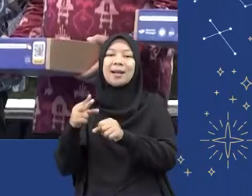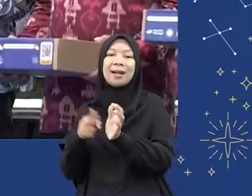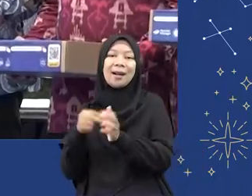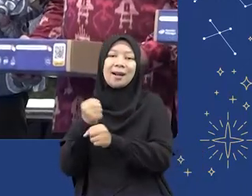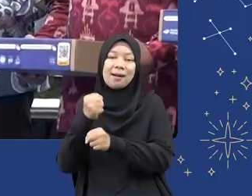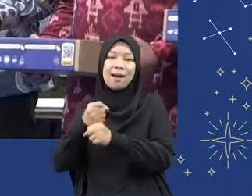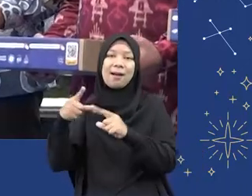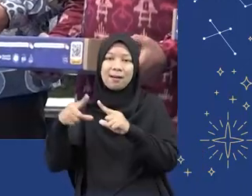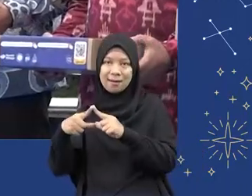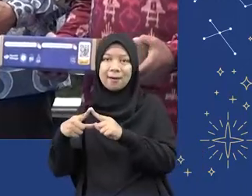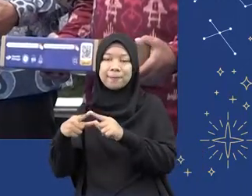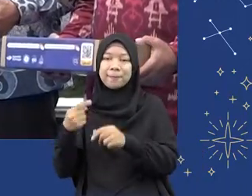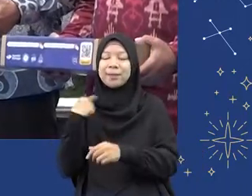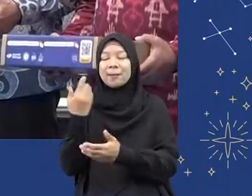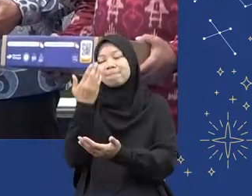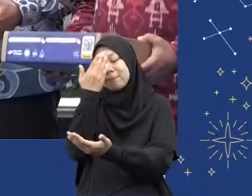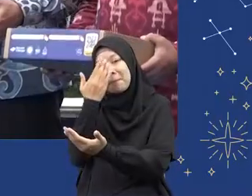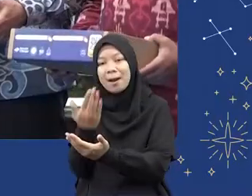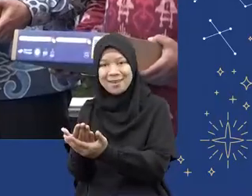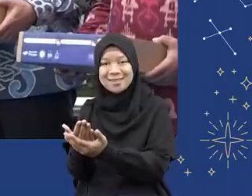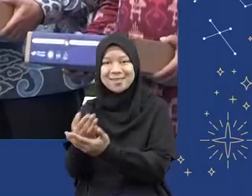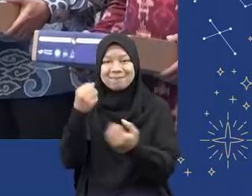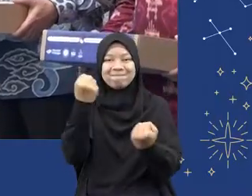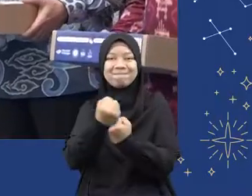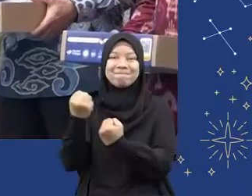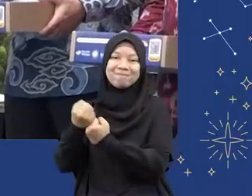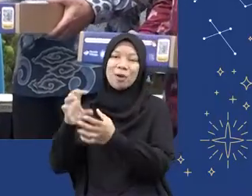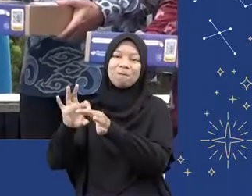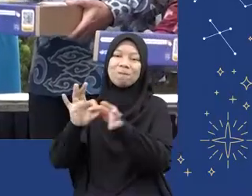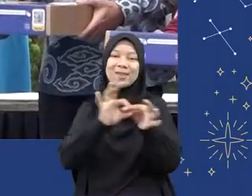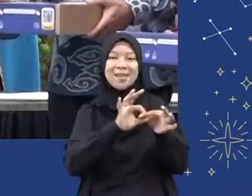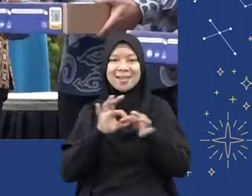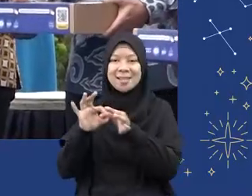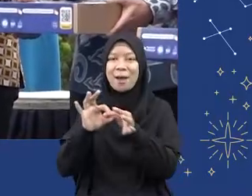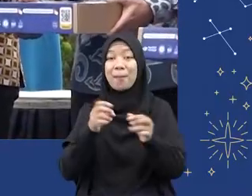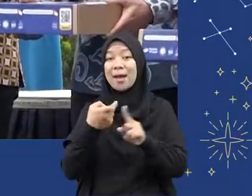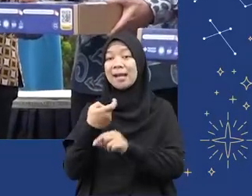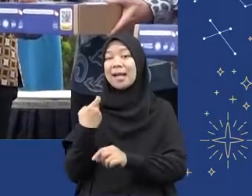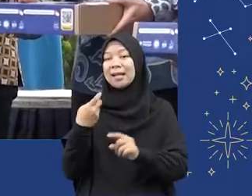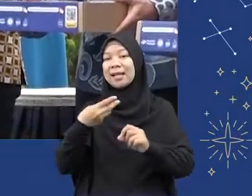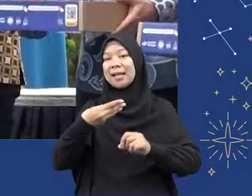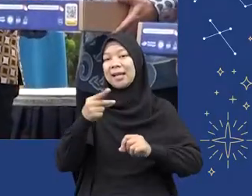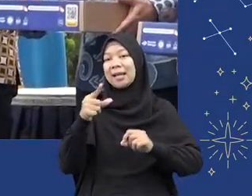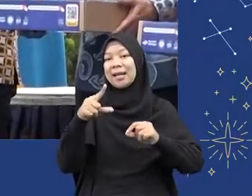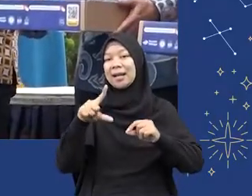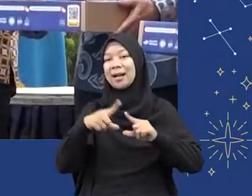bentuk cetak dan Kita berterima kasih sekali atas kerjasama dukungan dari penerbit Erlangga